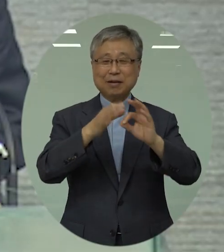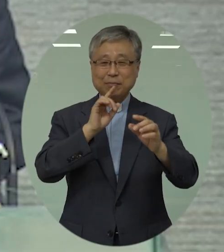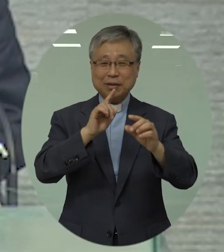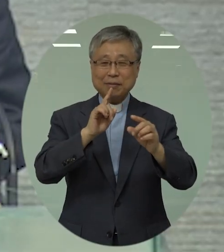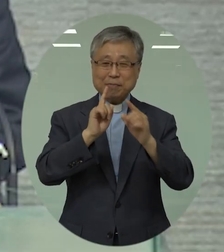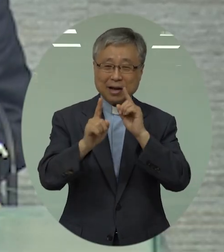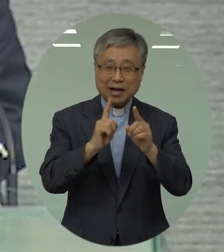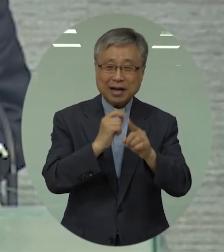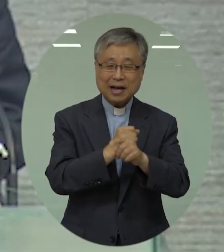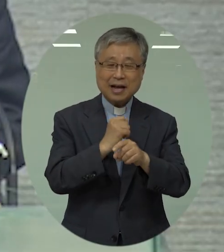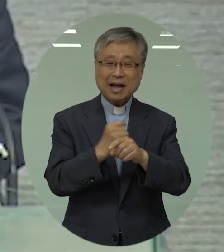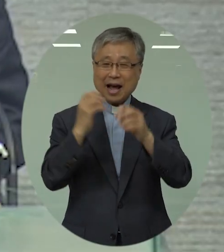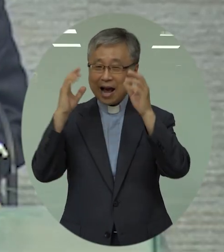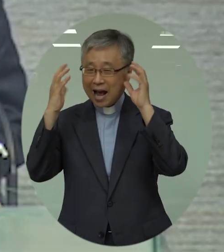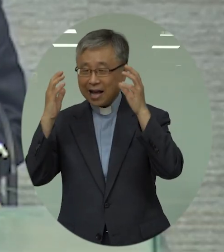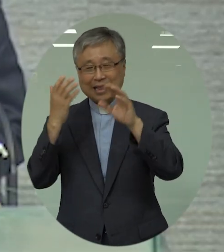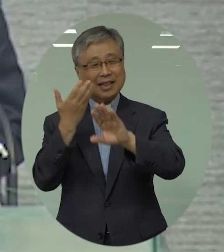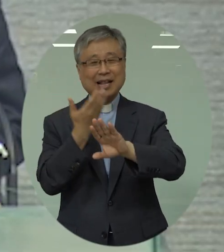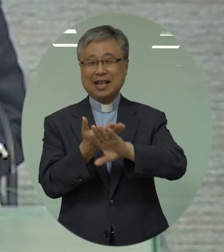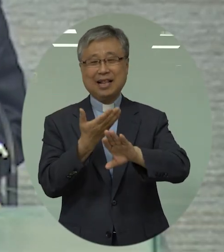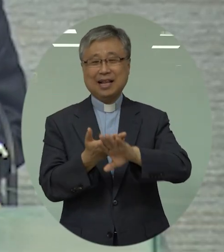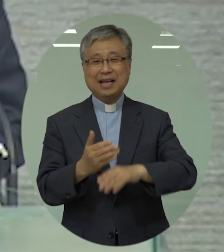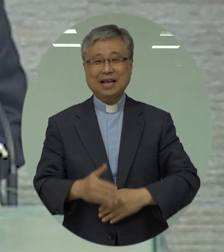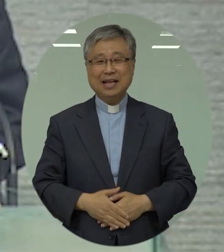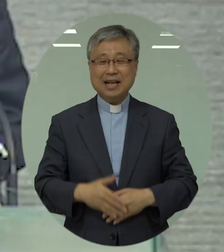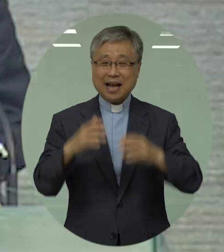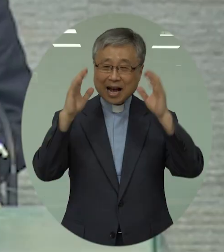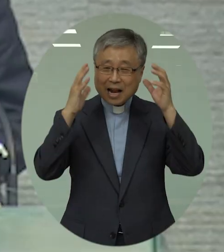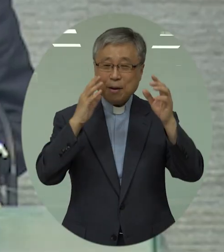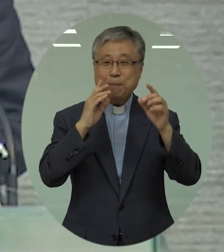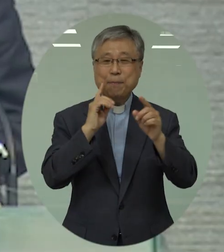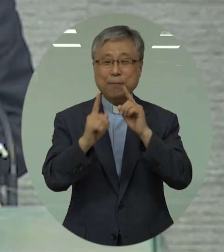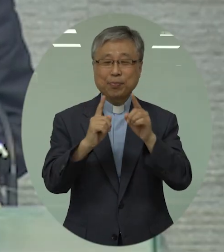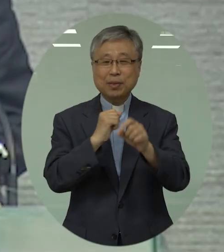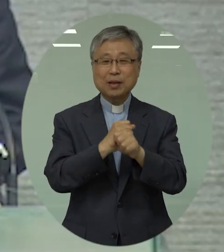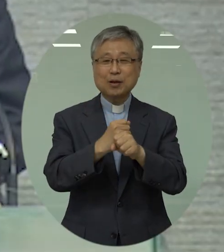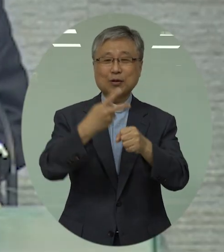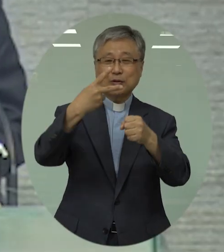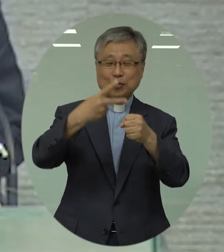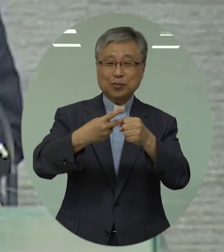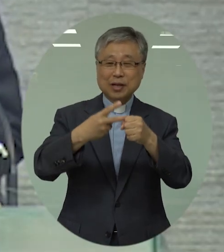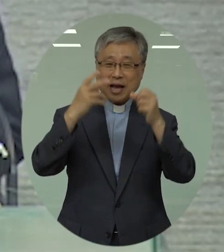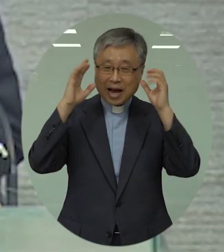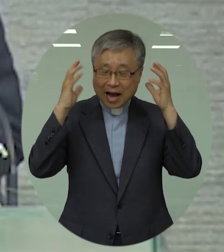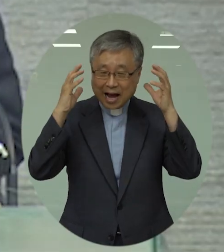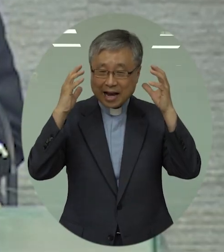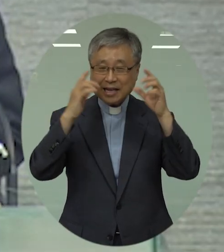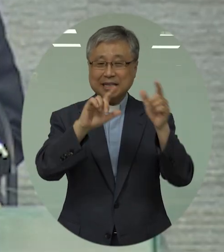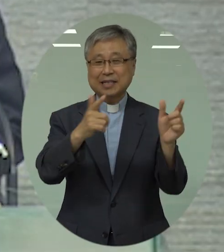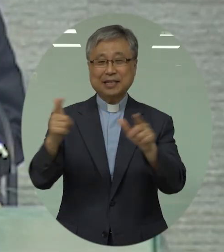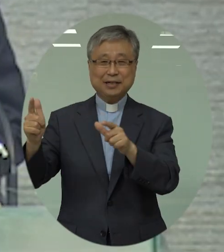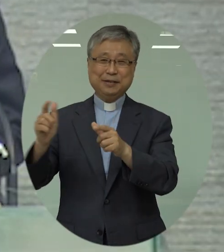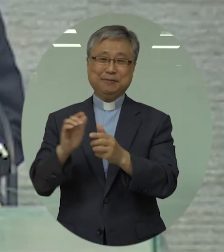단어하고 아이라는 단어하고 전혀 다른 단어예요. 여기서 아이라는 단어는 두 번째 단계의 아이들이라는 것은